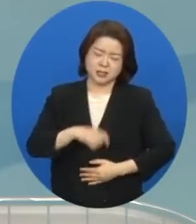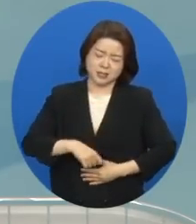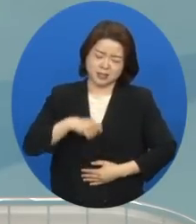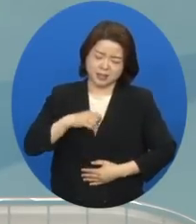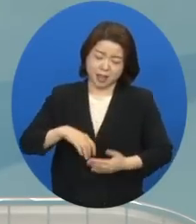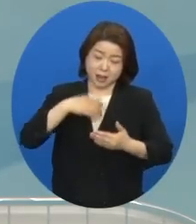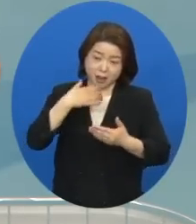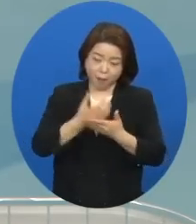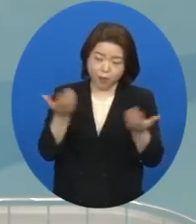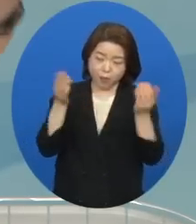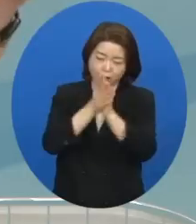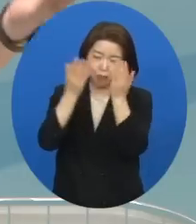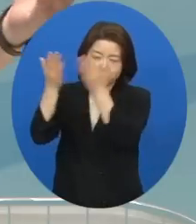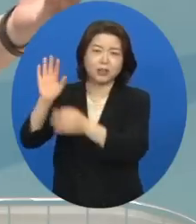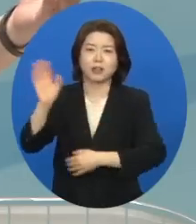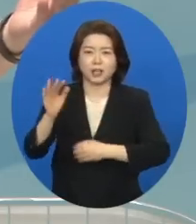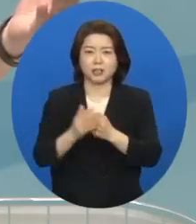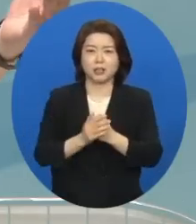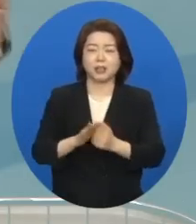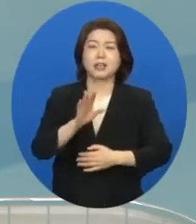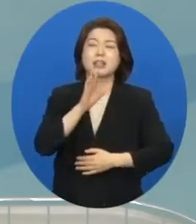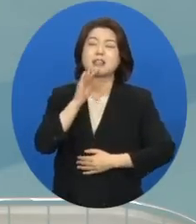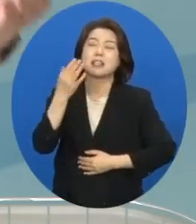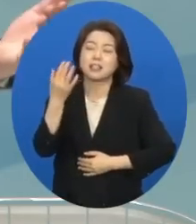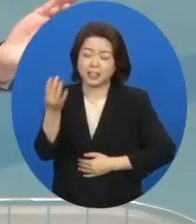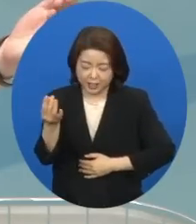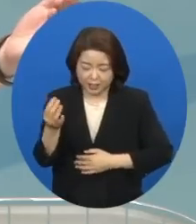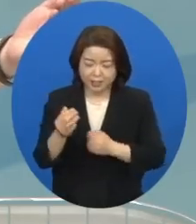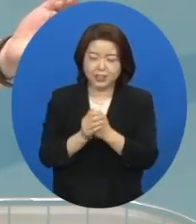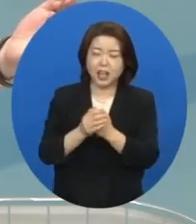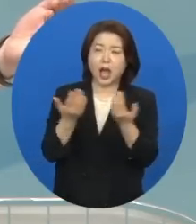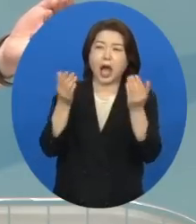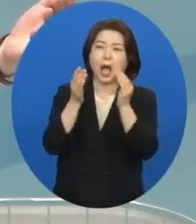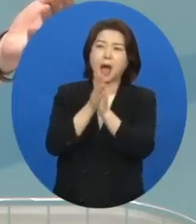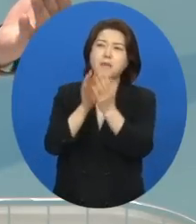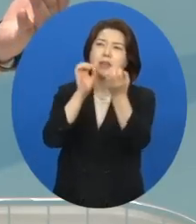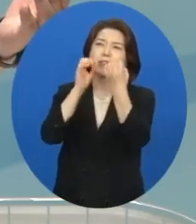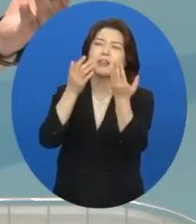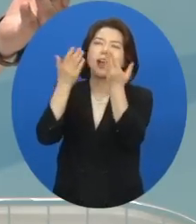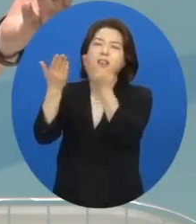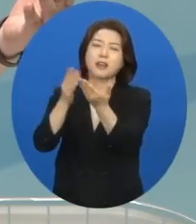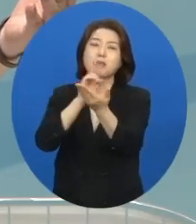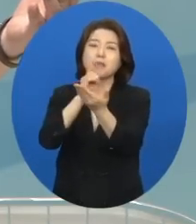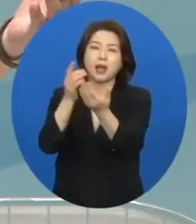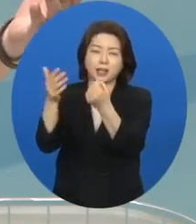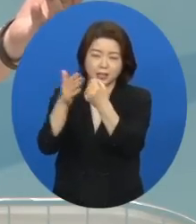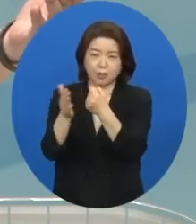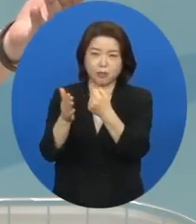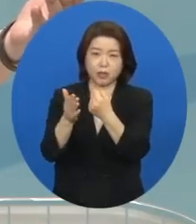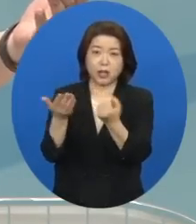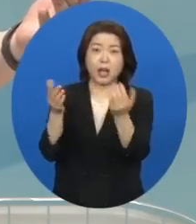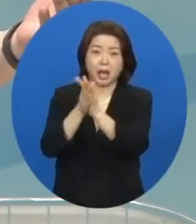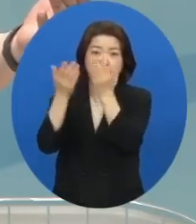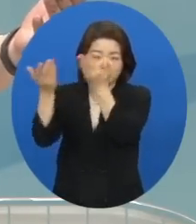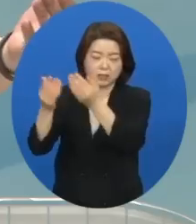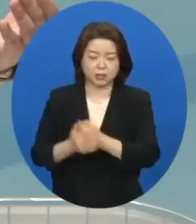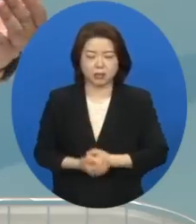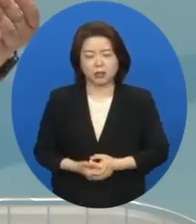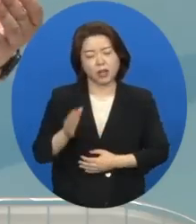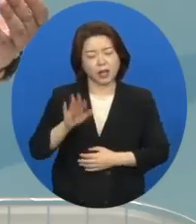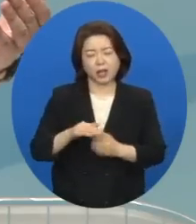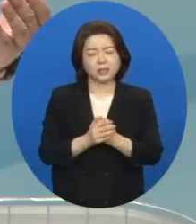건 아닙니다. 당연히 아멘해야 되는 말이니까 아멘을 한 거죠. 그렇지만 하나님, 이렇게 사는 것도